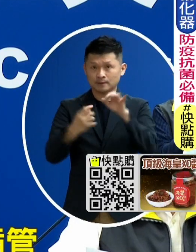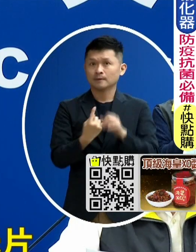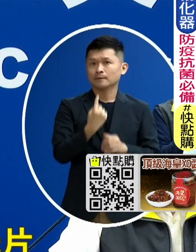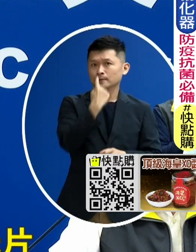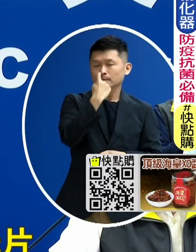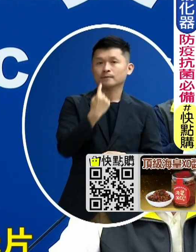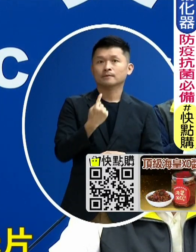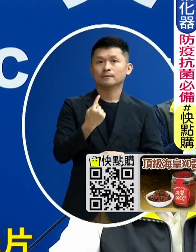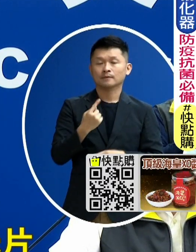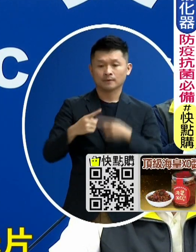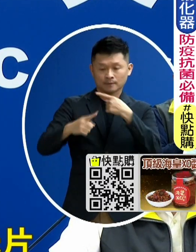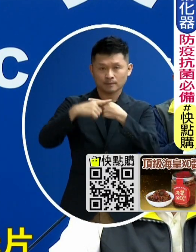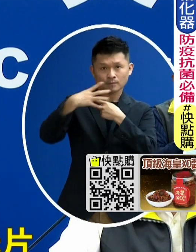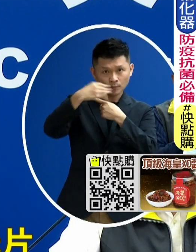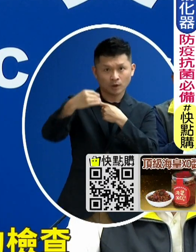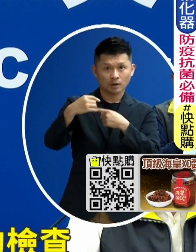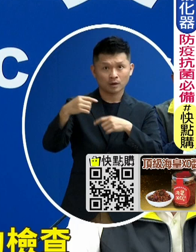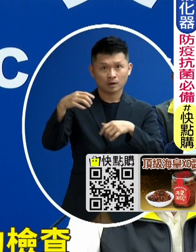X